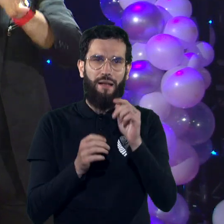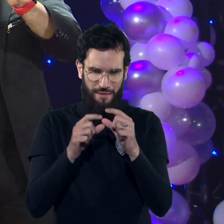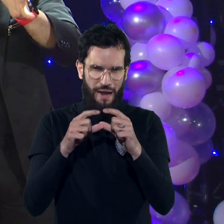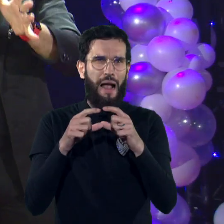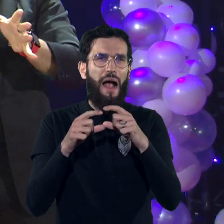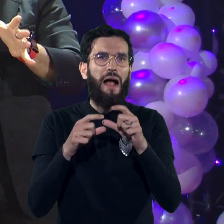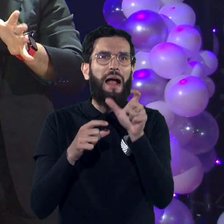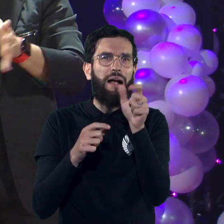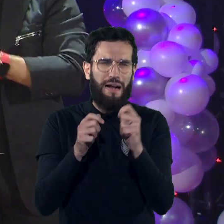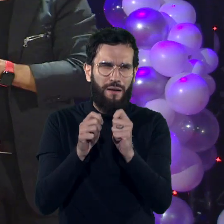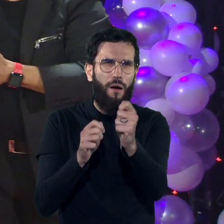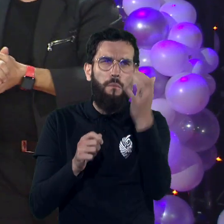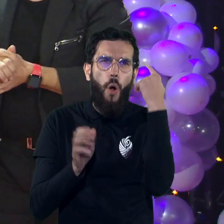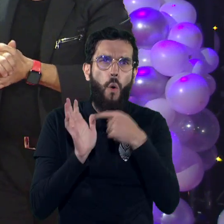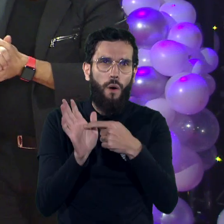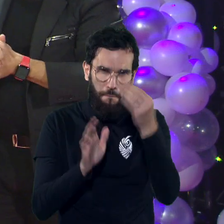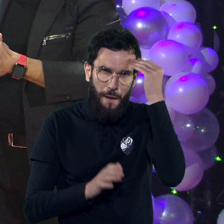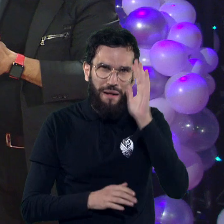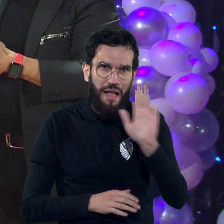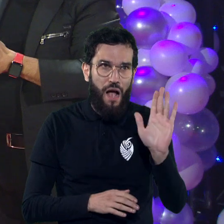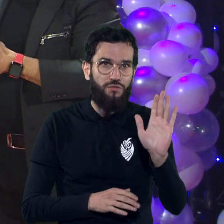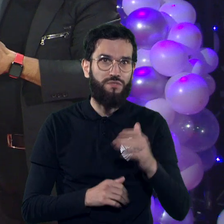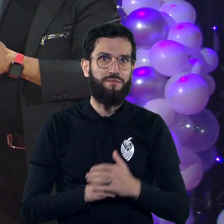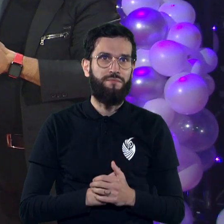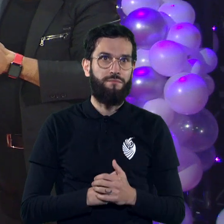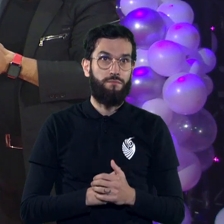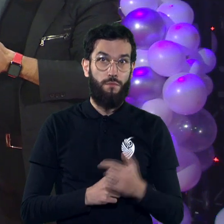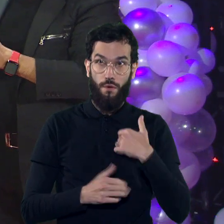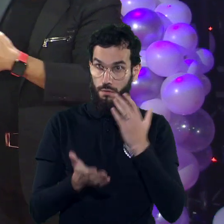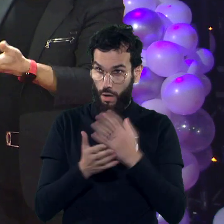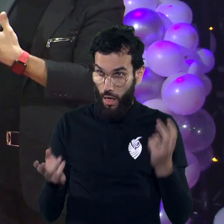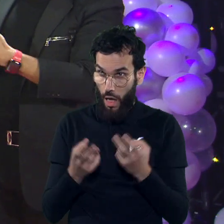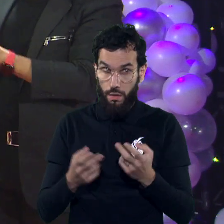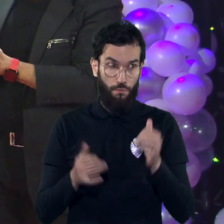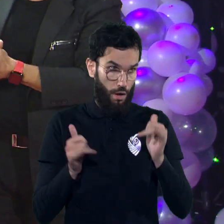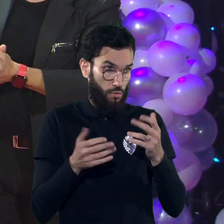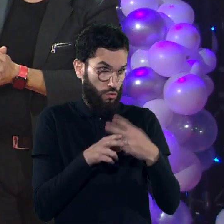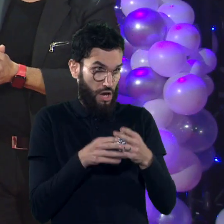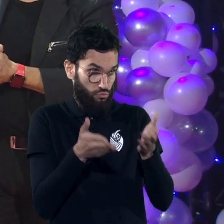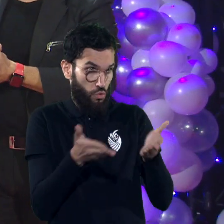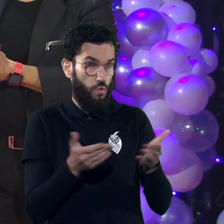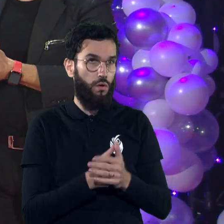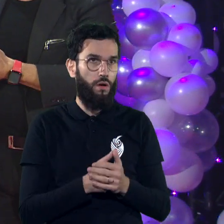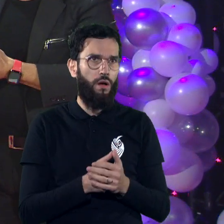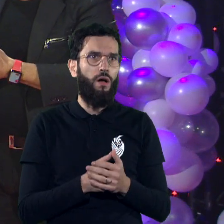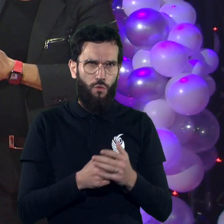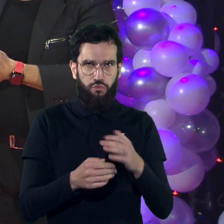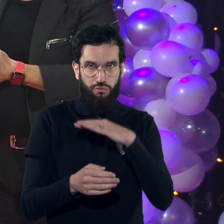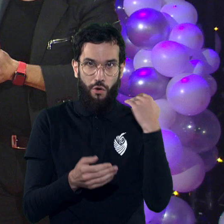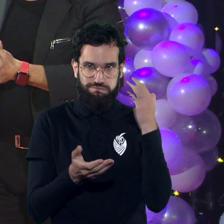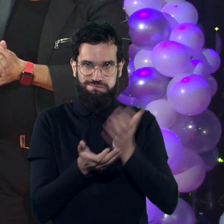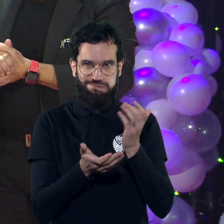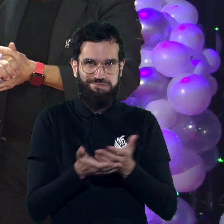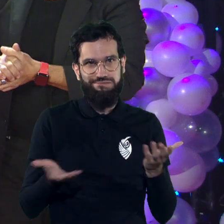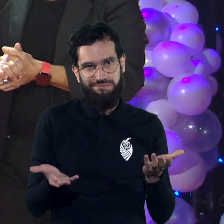zabudol, aby ste vy vedeli. Dobre? Počkaj, čiže ja mám ešte stále hľadať tú kartu? Áno, stále riešime to kúzlo. Aha, už je to dosť zamiešané, vieš o